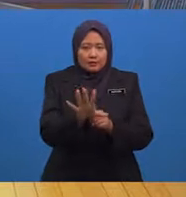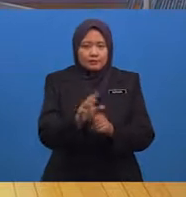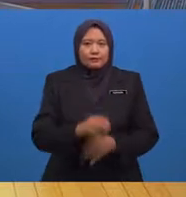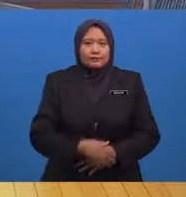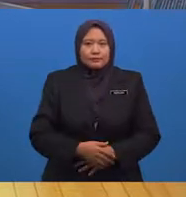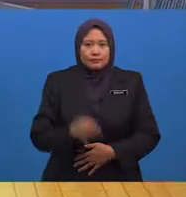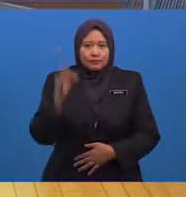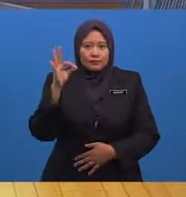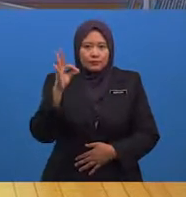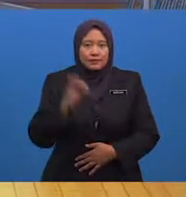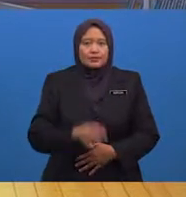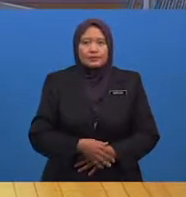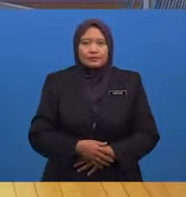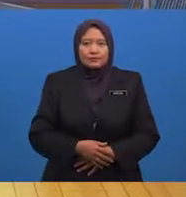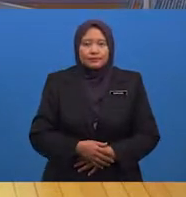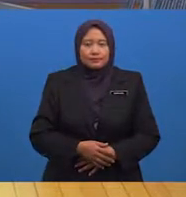ini.